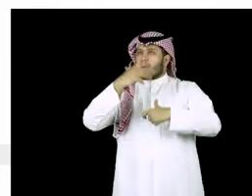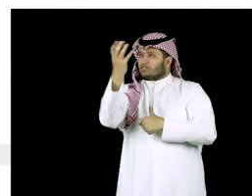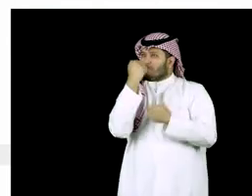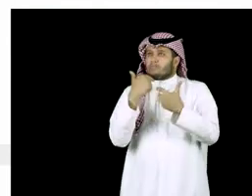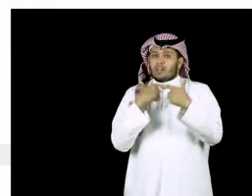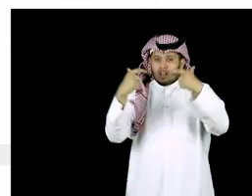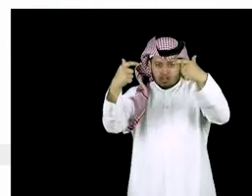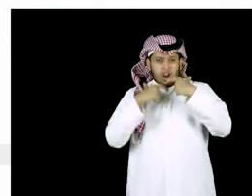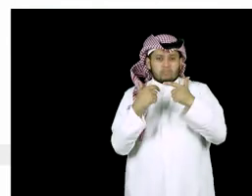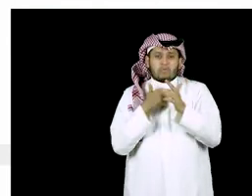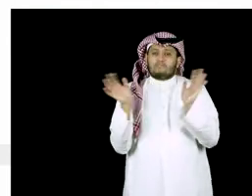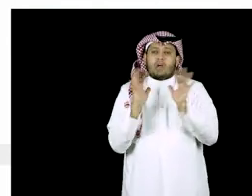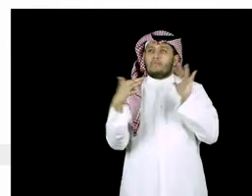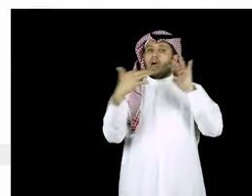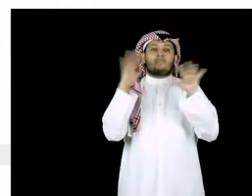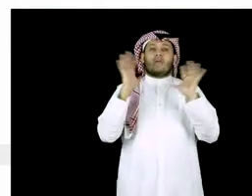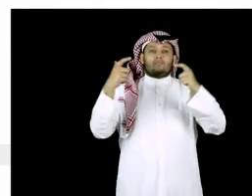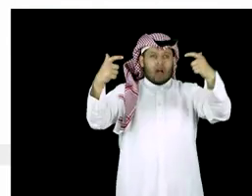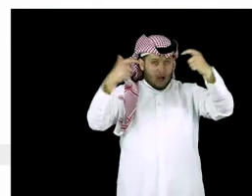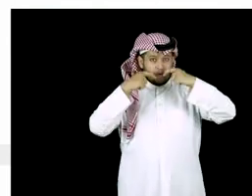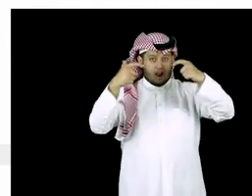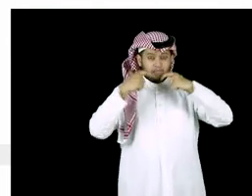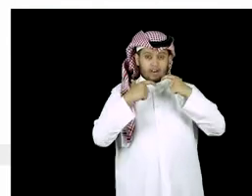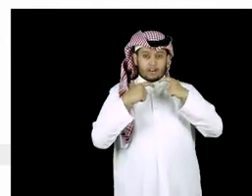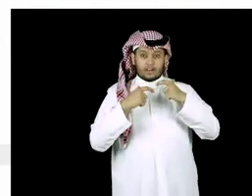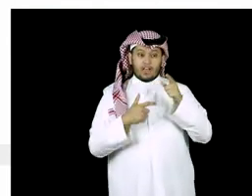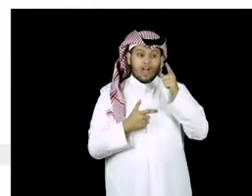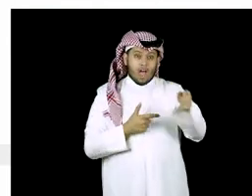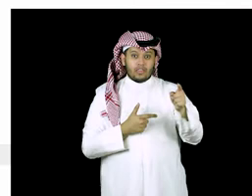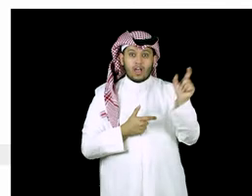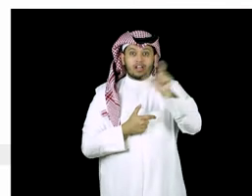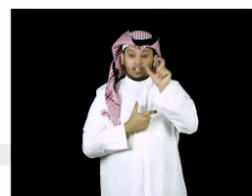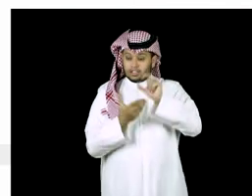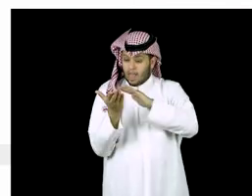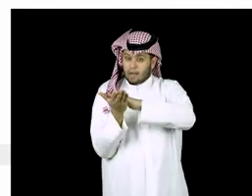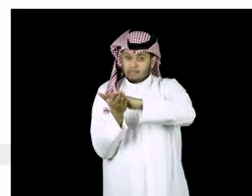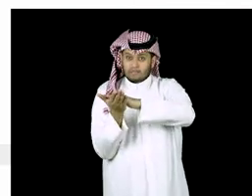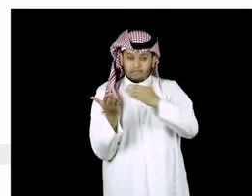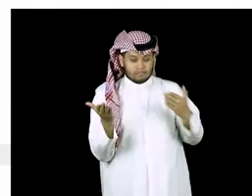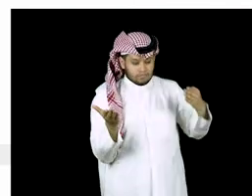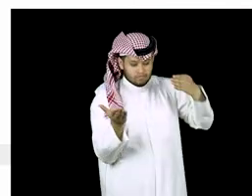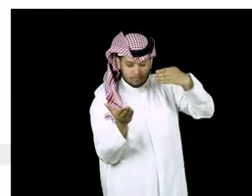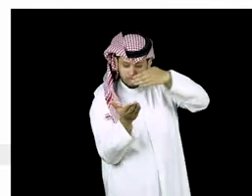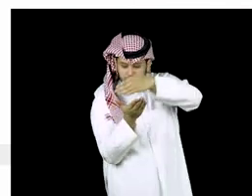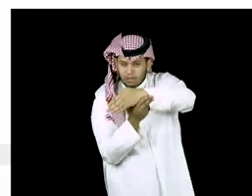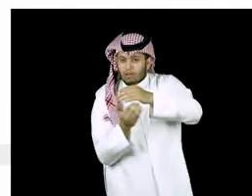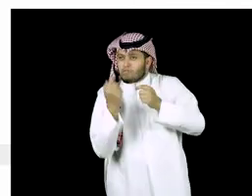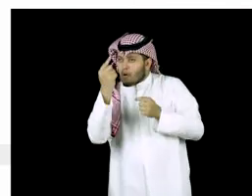الأمان، وفي الإصطلاح هو من دخل دار الإسلام بأمان طلبه.